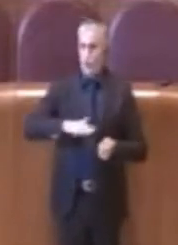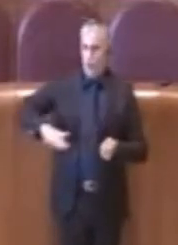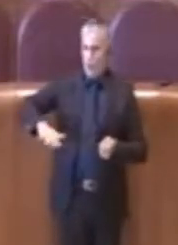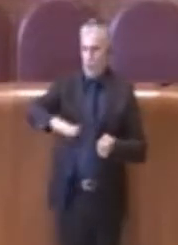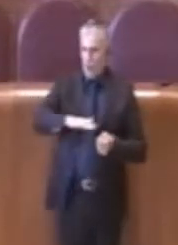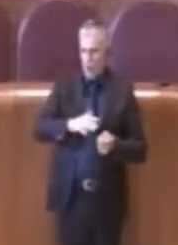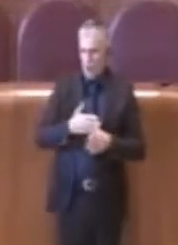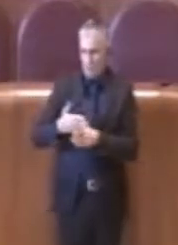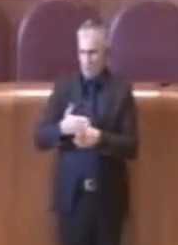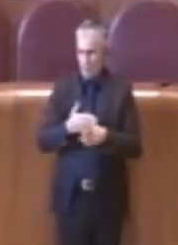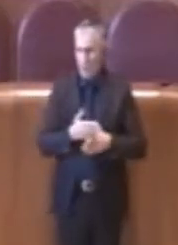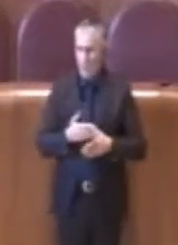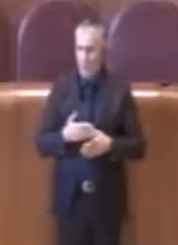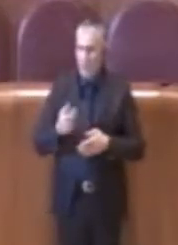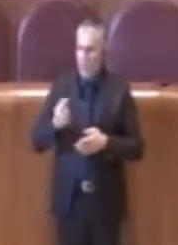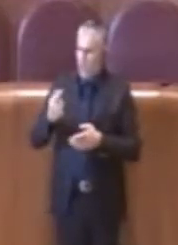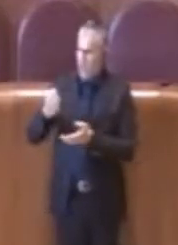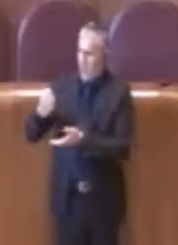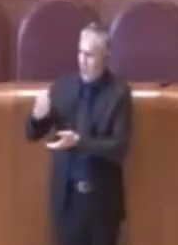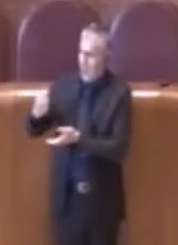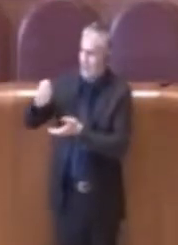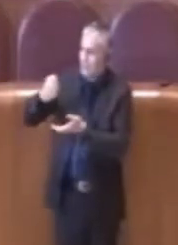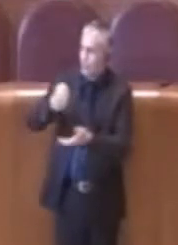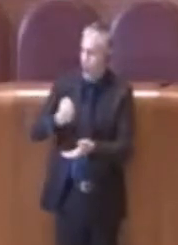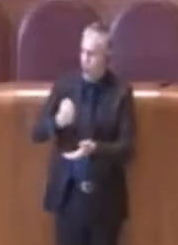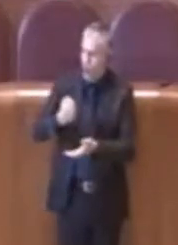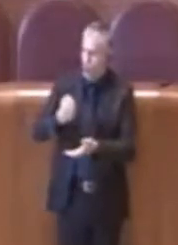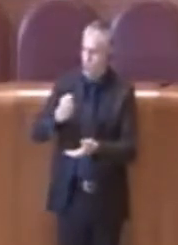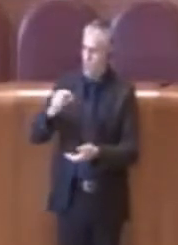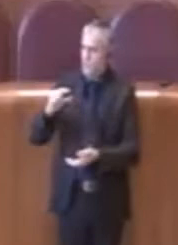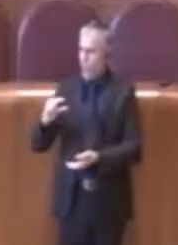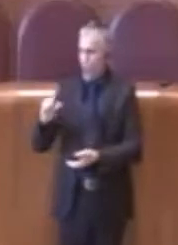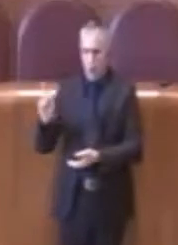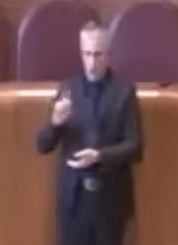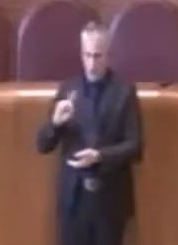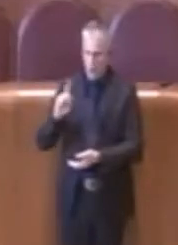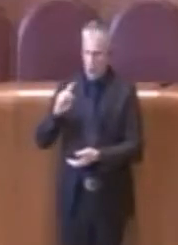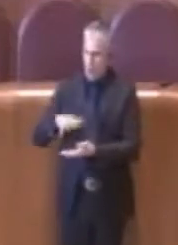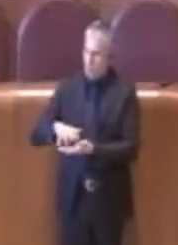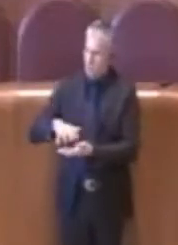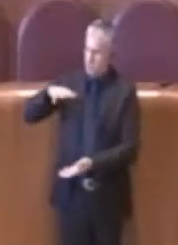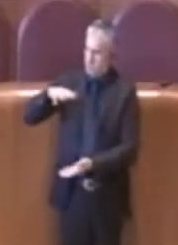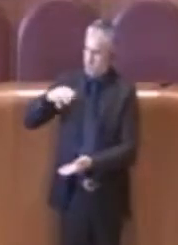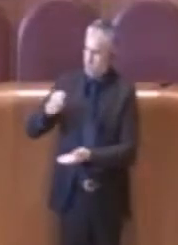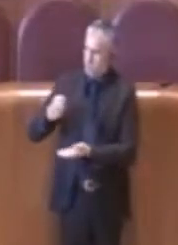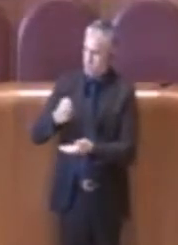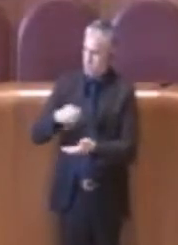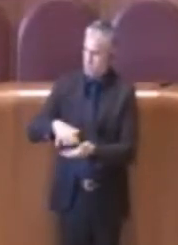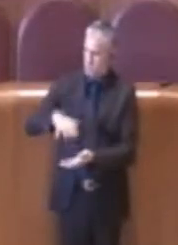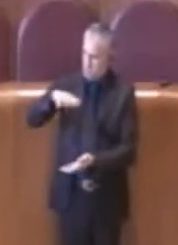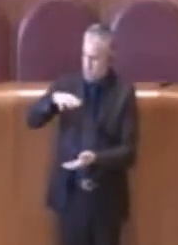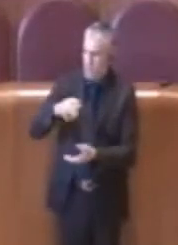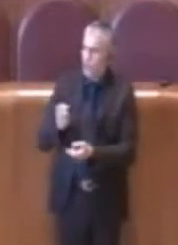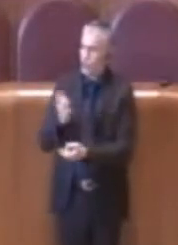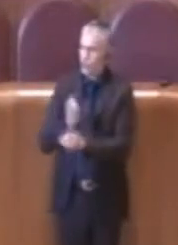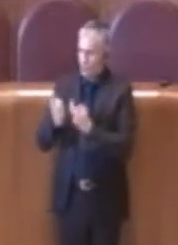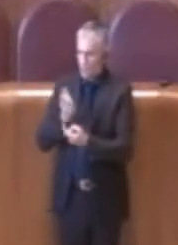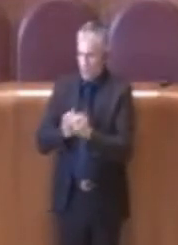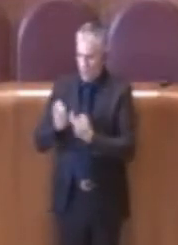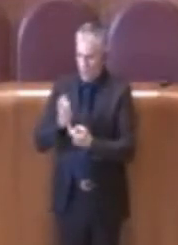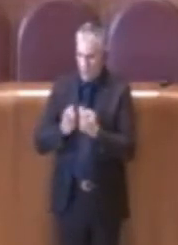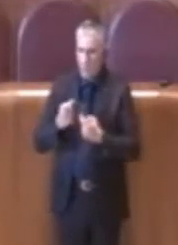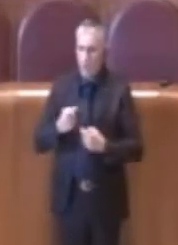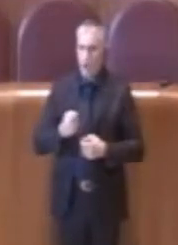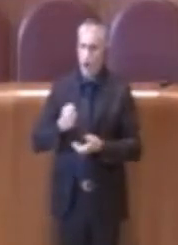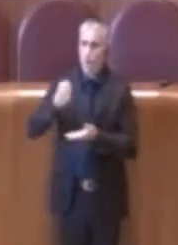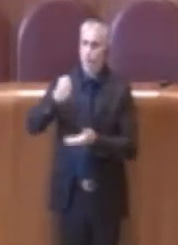le risorse a disposizione non sono poche, sono risorse provenienti sia dal Fondo